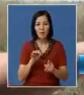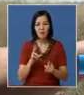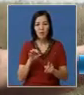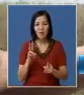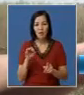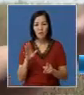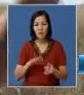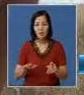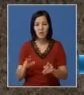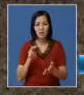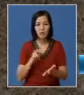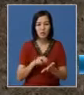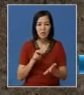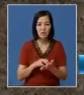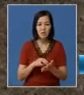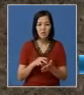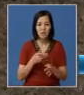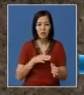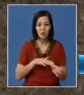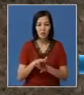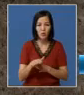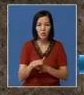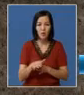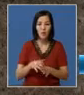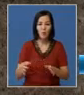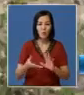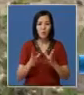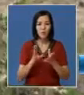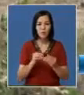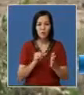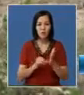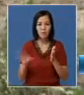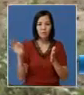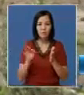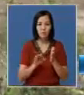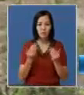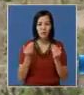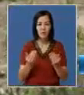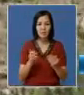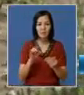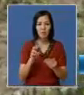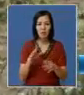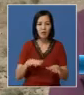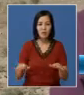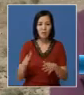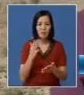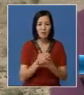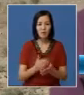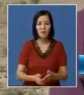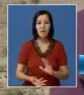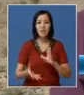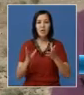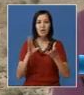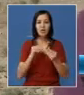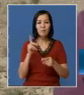бассейні азиялық шегіртенің ошағы. Облыс бойынша оның 60%-дан астамы осы Балқаш аймағында. Жалпы облыс